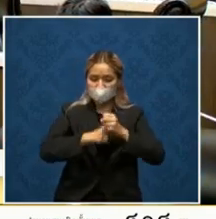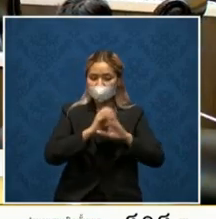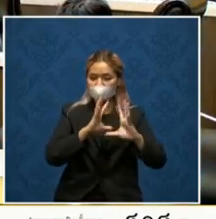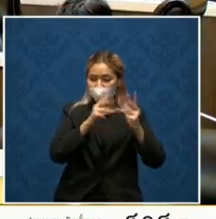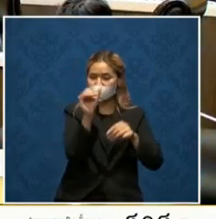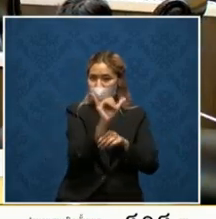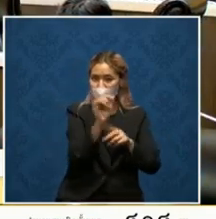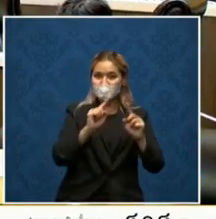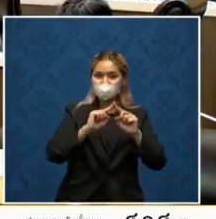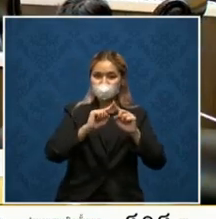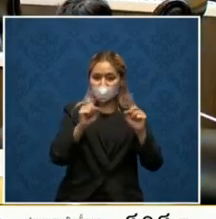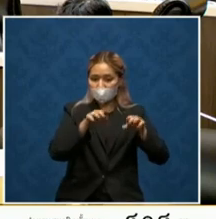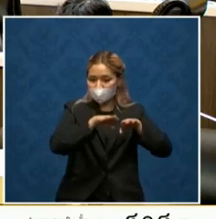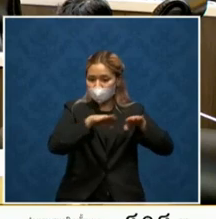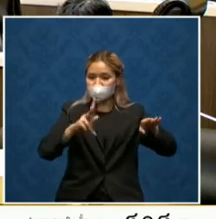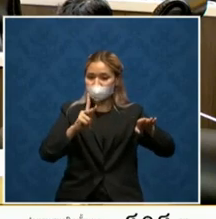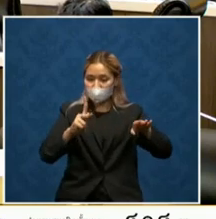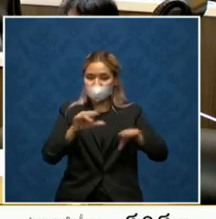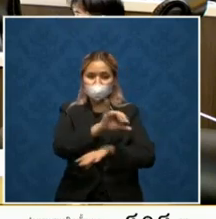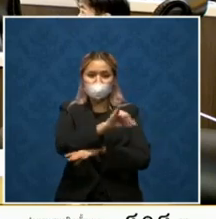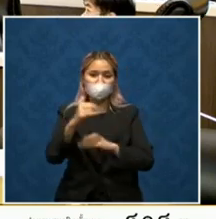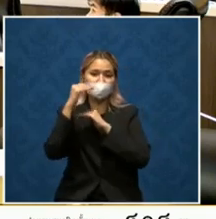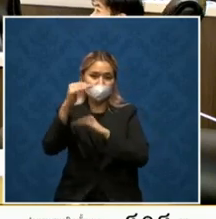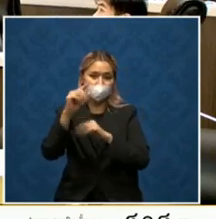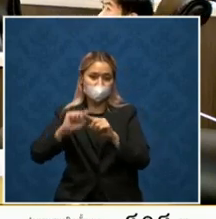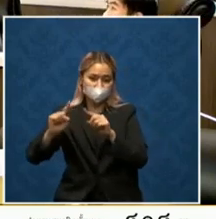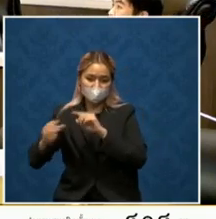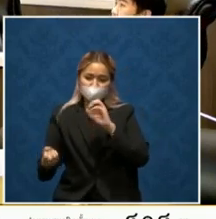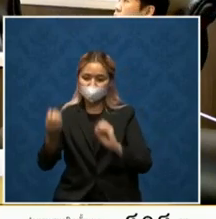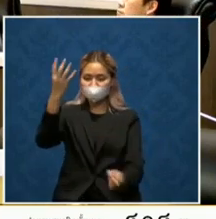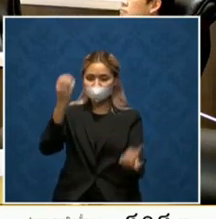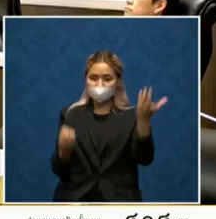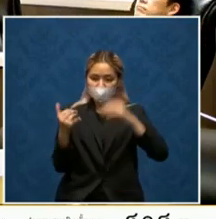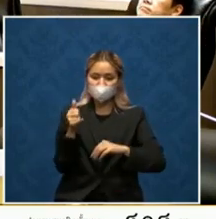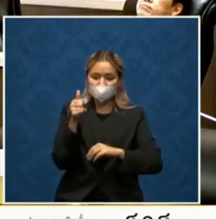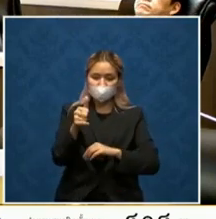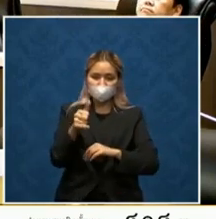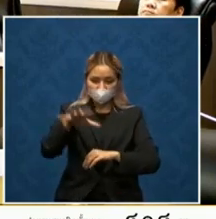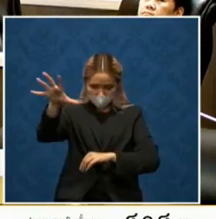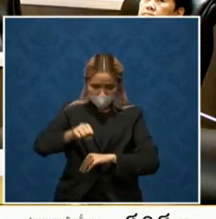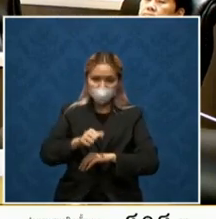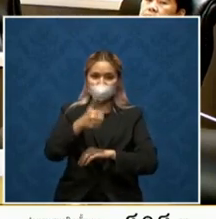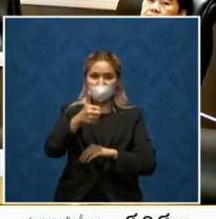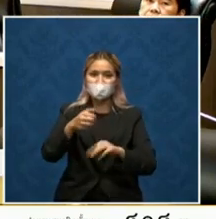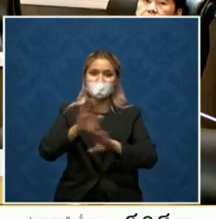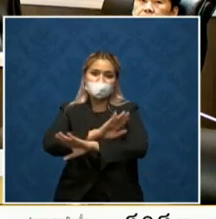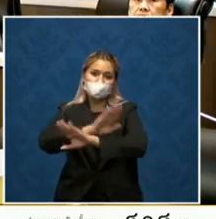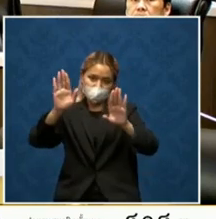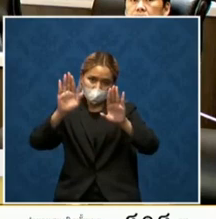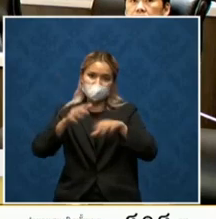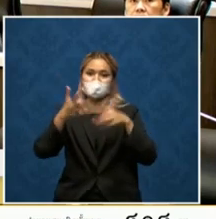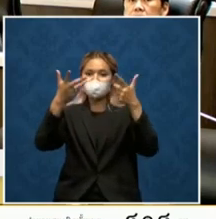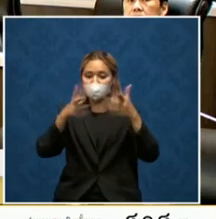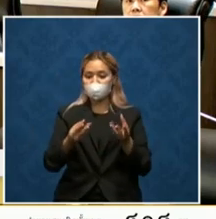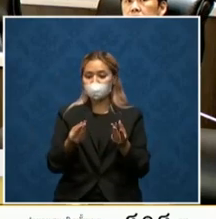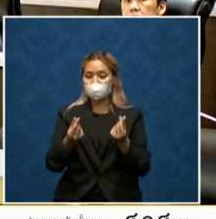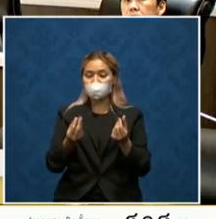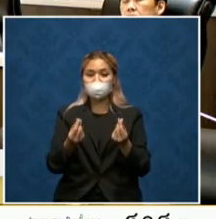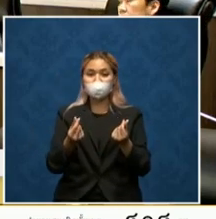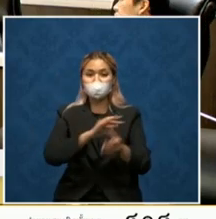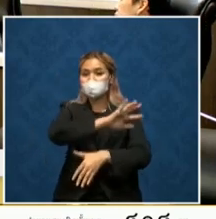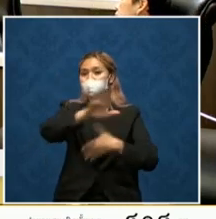แต่ผิดเงื่อนไขก็คือการบุกรุกป่าเพิ่มเติมก็ให้เอาคืนเลิกสัญญาและเอาที่ดินเหล่า